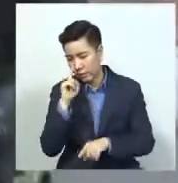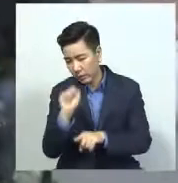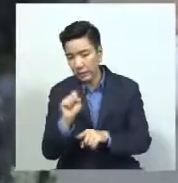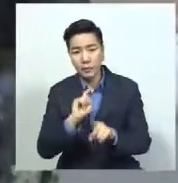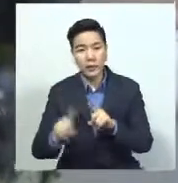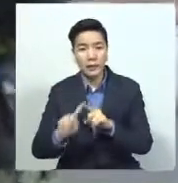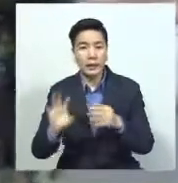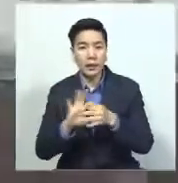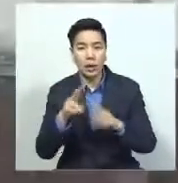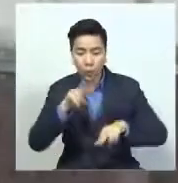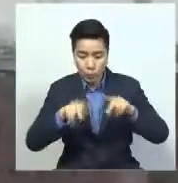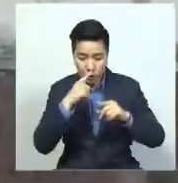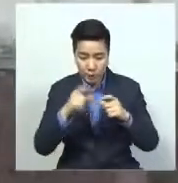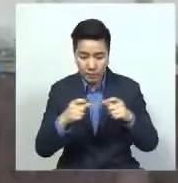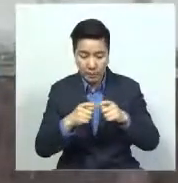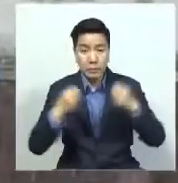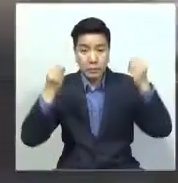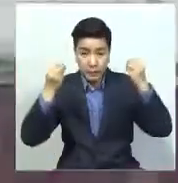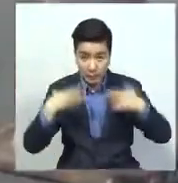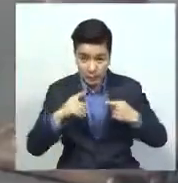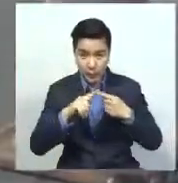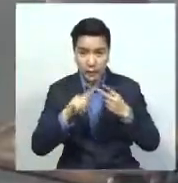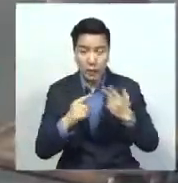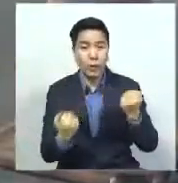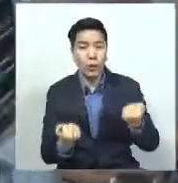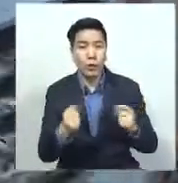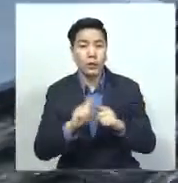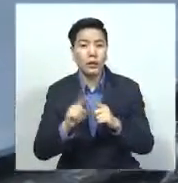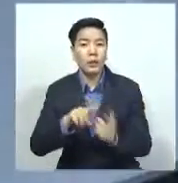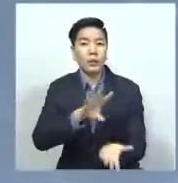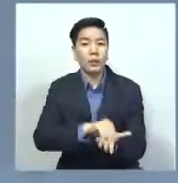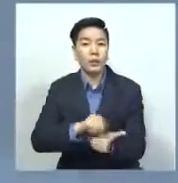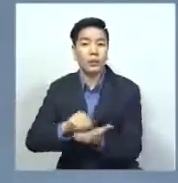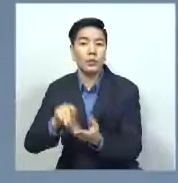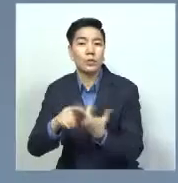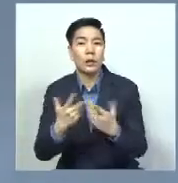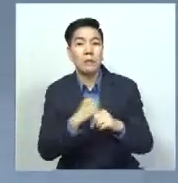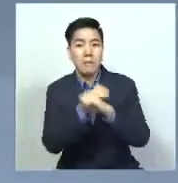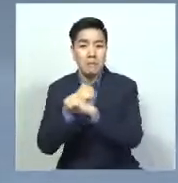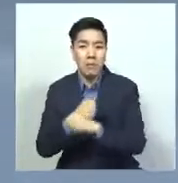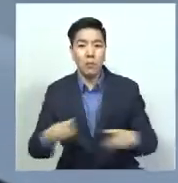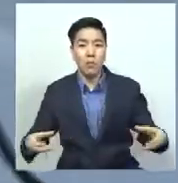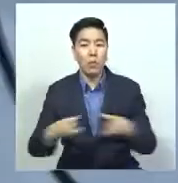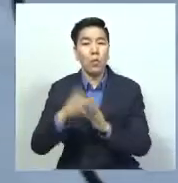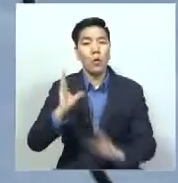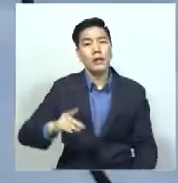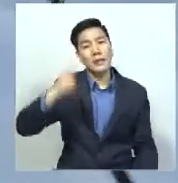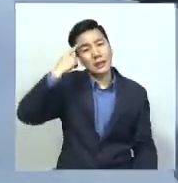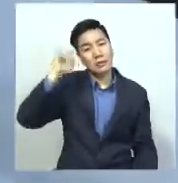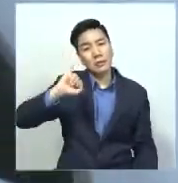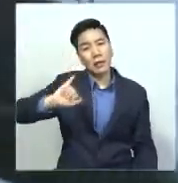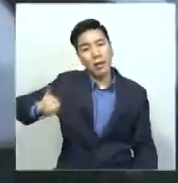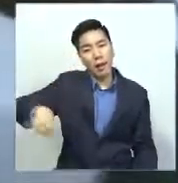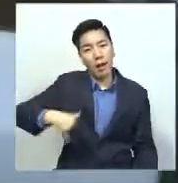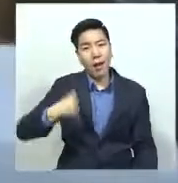โดยเน้นเรื่องของการตรวจสอบบัตรประจำตัวประชาชนยานพาหนะฐานข้อมูลเพื่อป้องกันกลุ่มคนร้ายที่อาจ